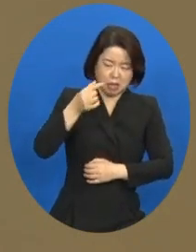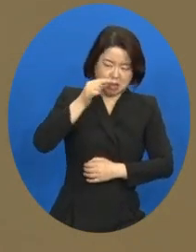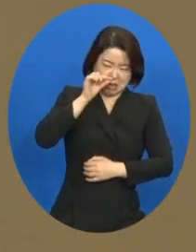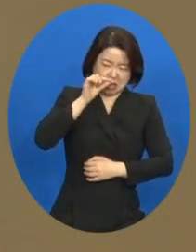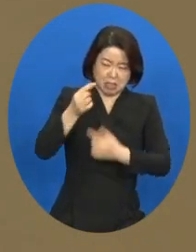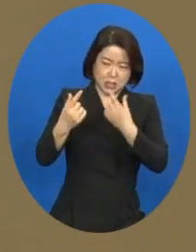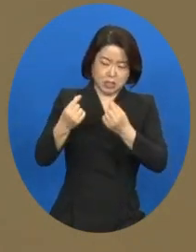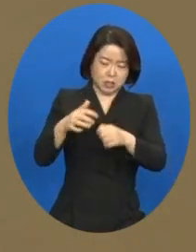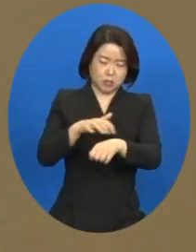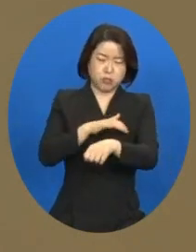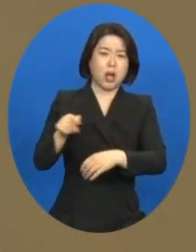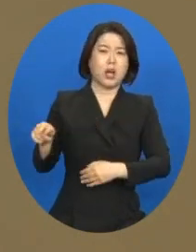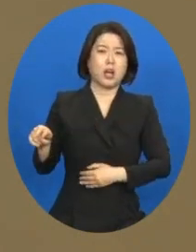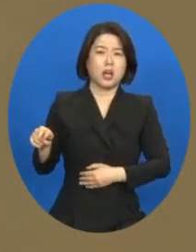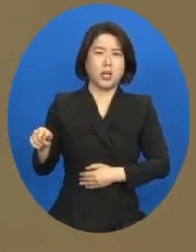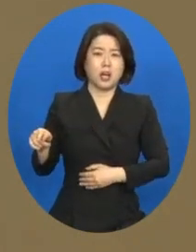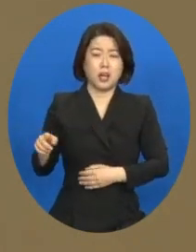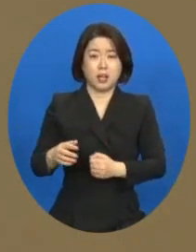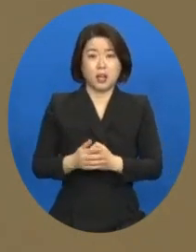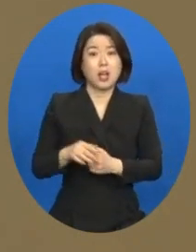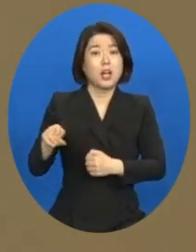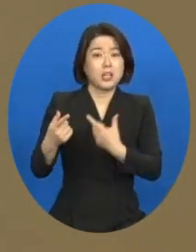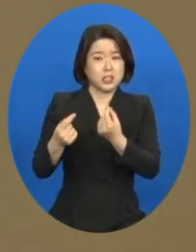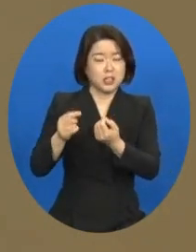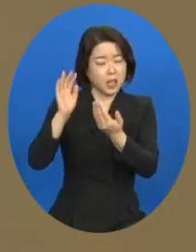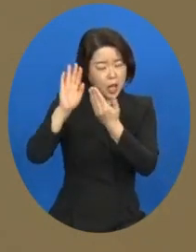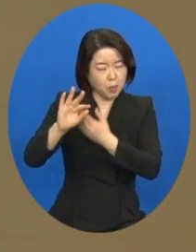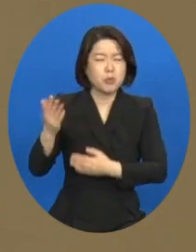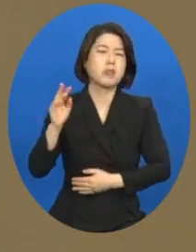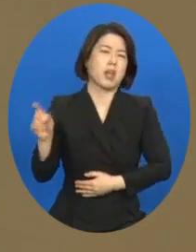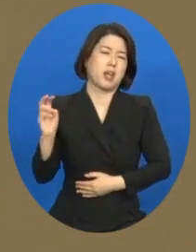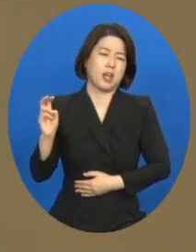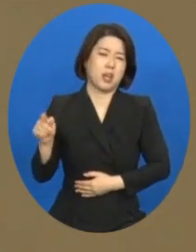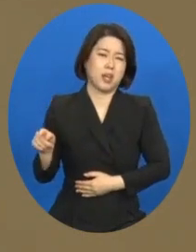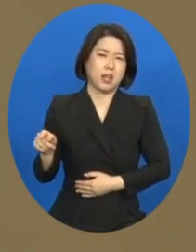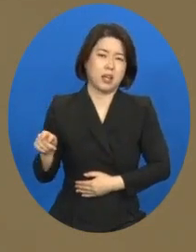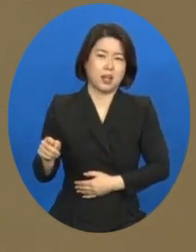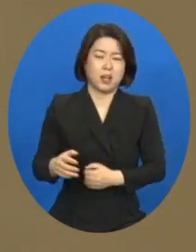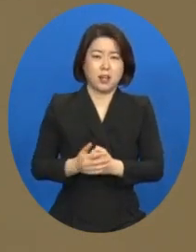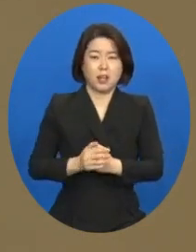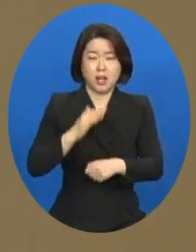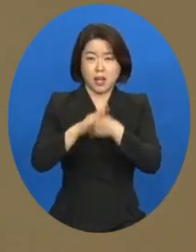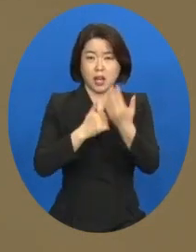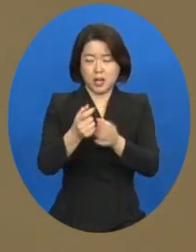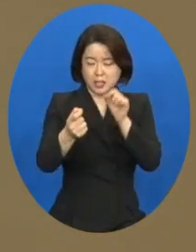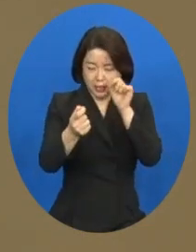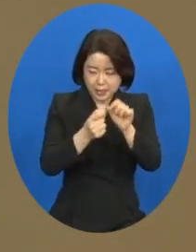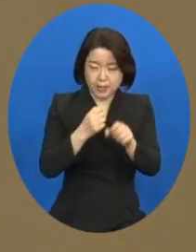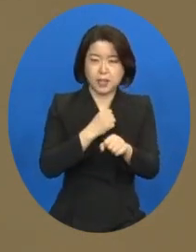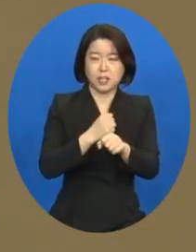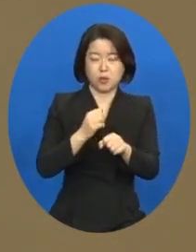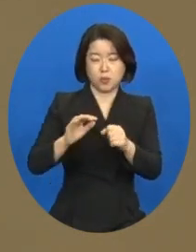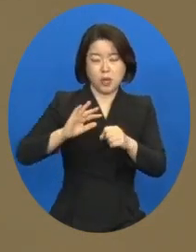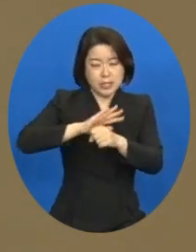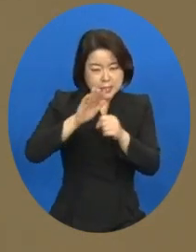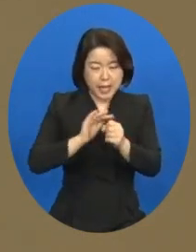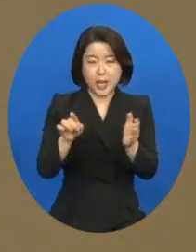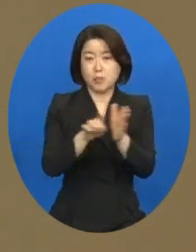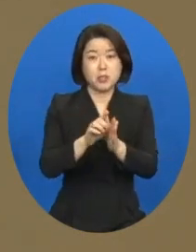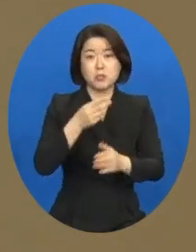된다는 거예요. 그렇게 될 거라는 거예요. 하나님을 가까이 하고 하나님을 사랑하는 믿음이